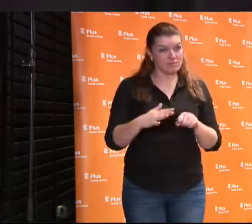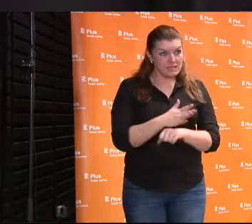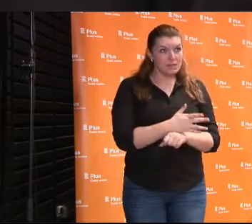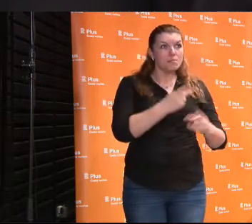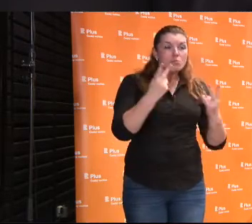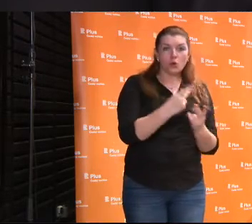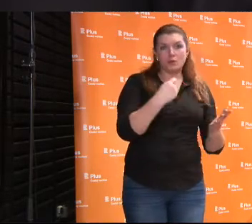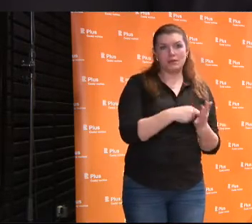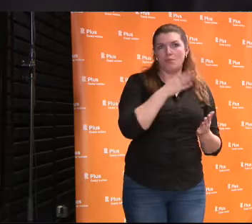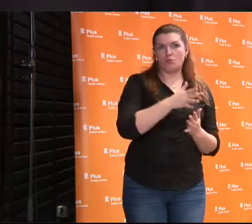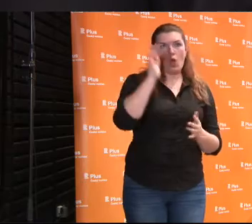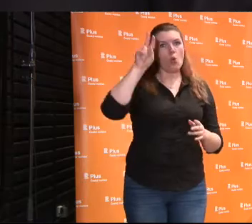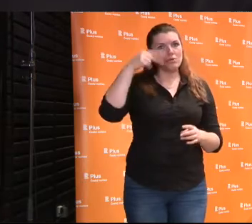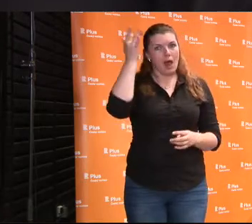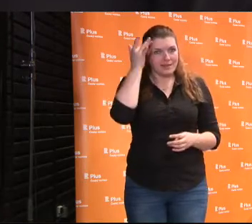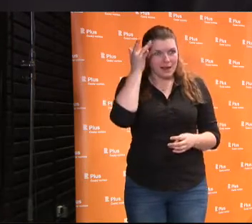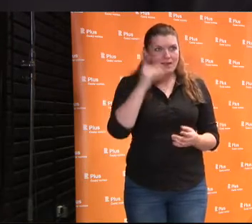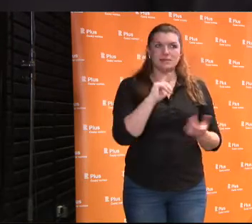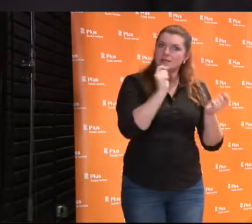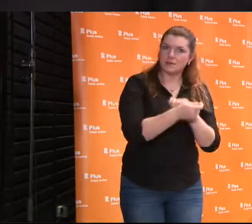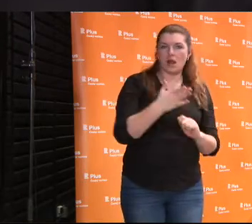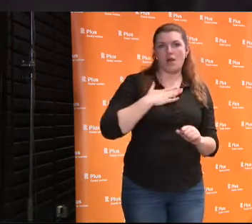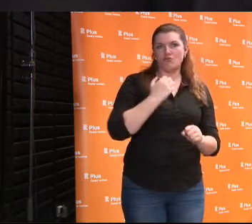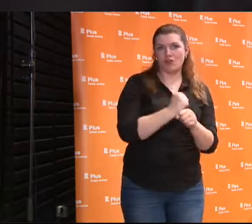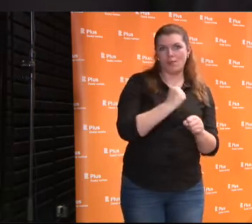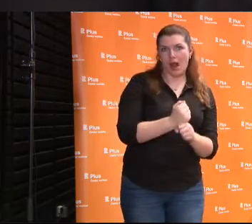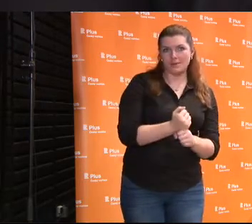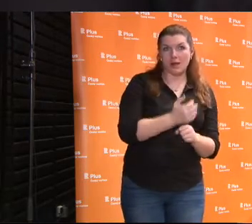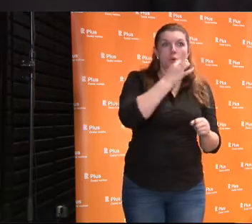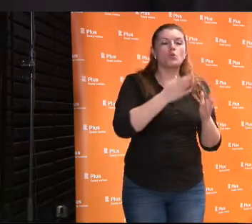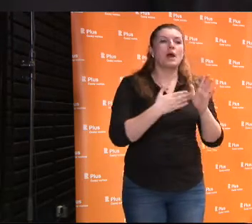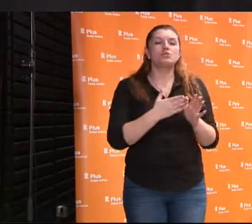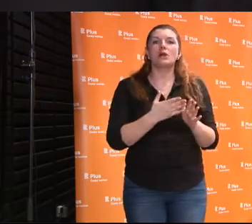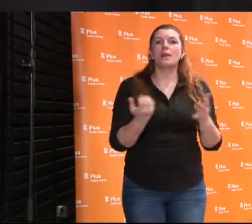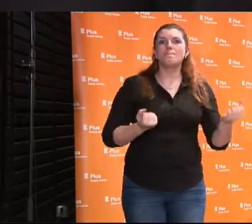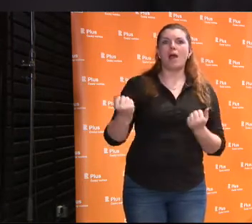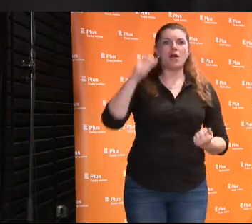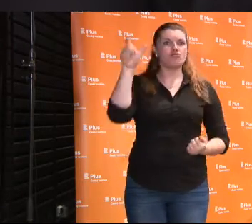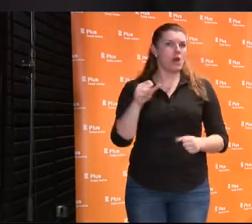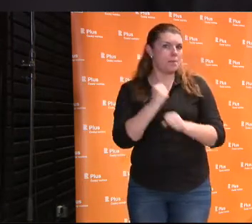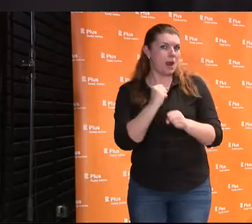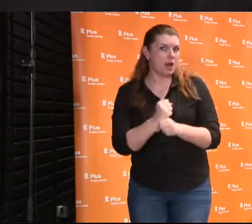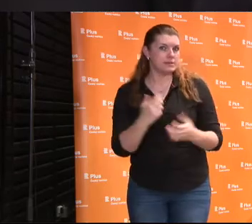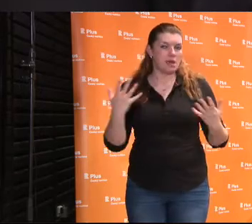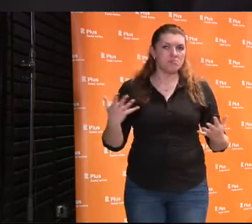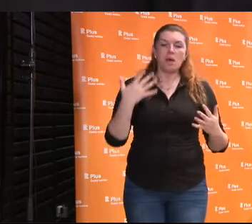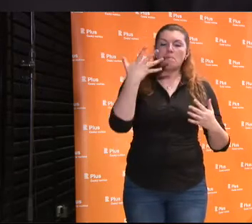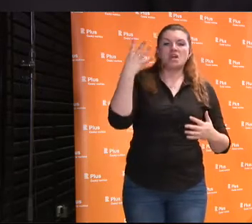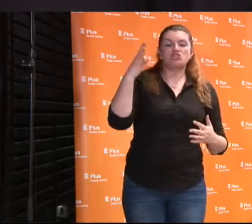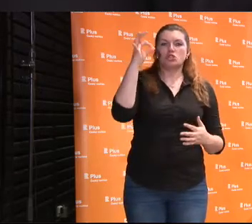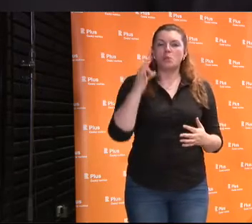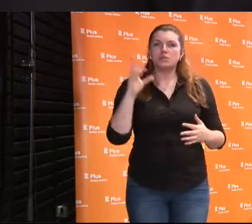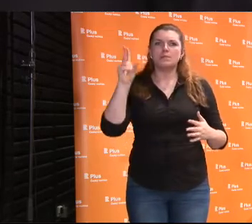umělá inteligence to, jak my pracujeme. Když se podívám na práci manažera, 54% je nějaká